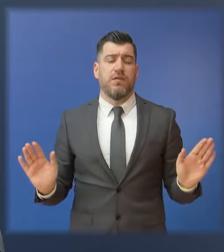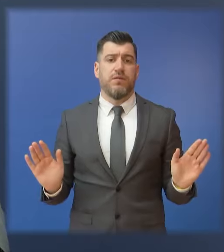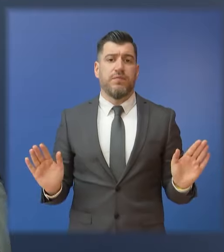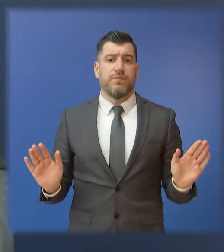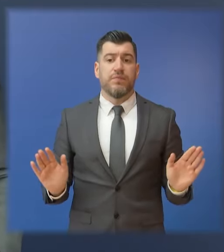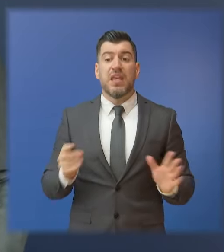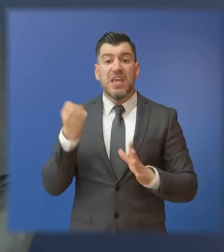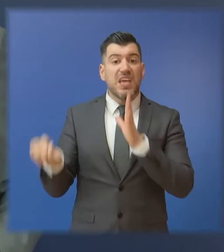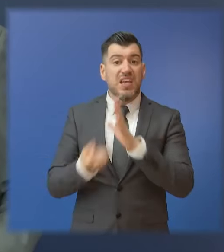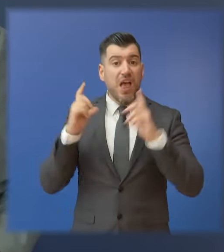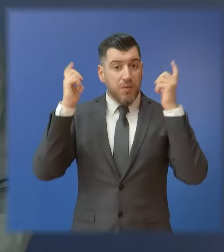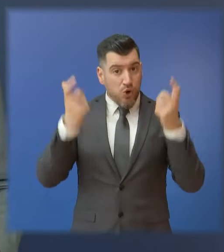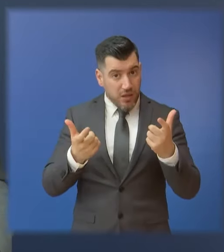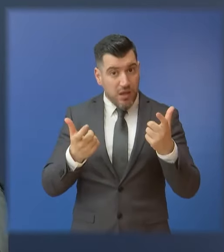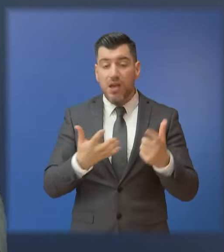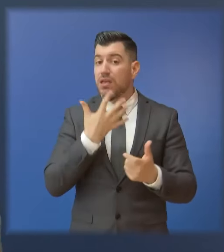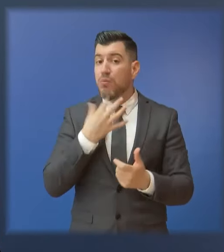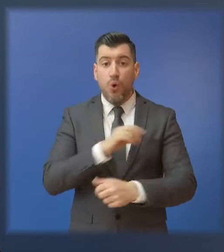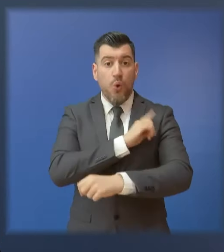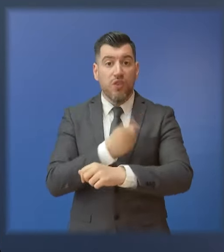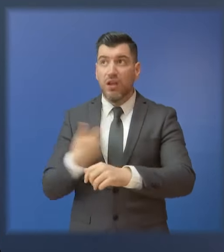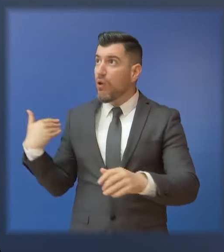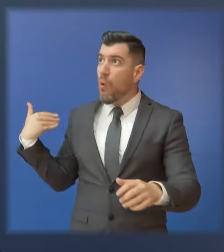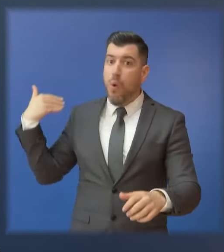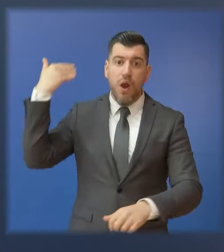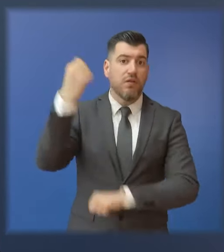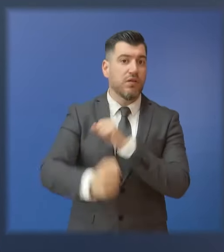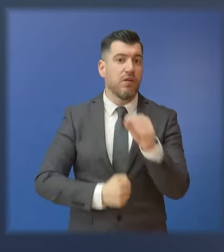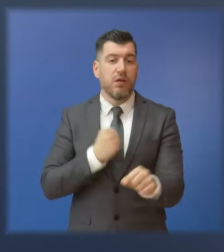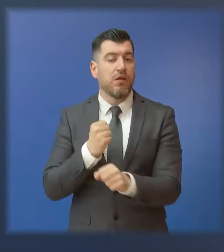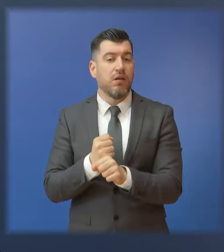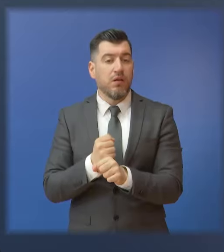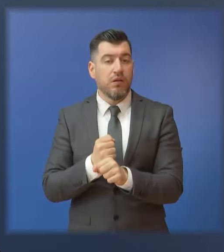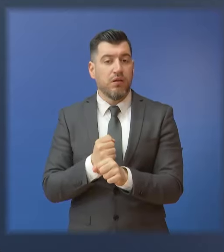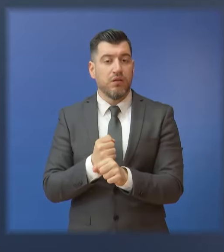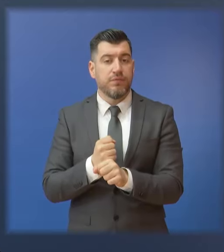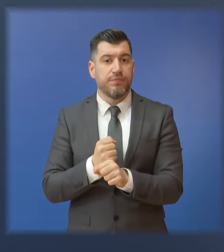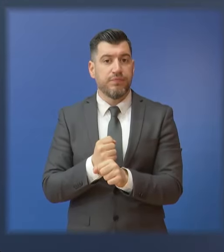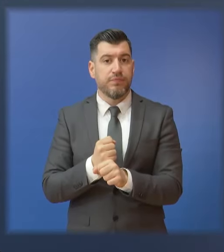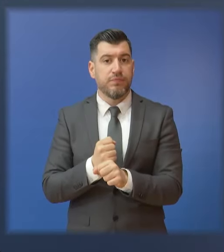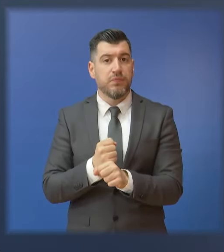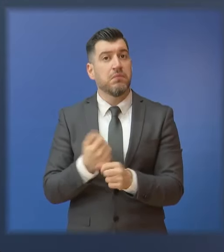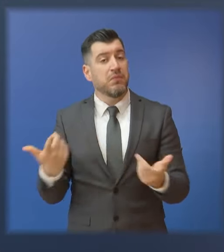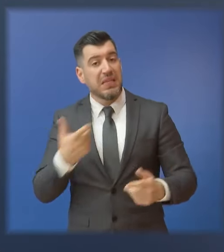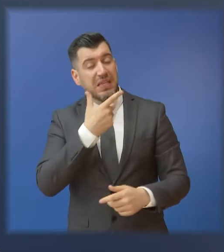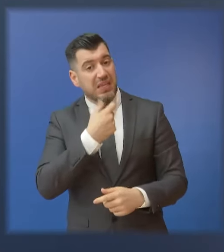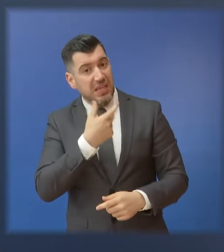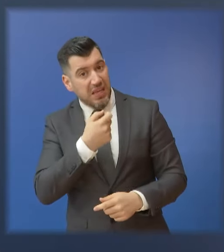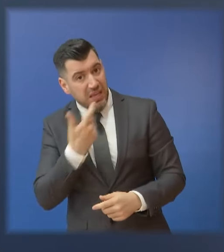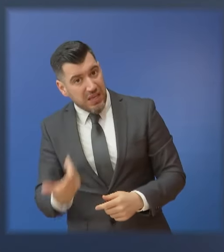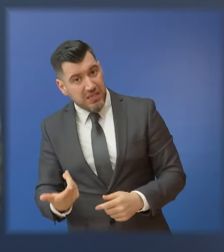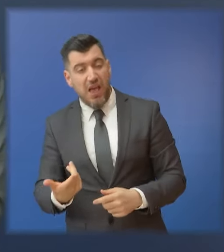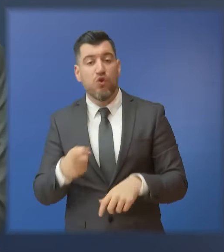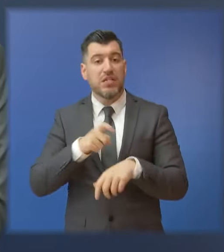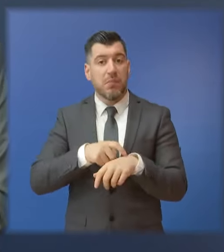παράταξη αυτή έχει αντέξει στο χρόνο καθ όλη τη διάρκεια της μεταπολίτευσης και σε εύκολες στιγμές αλλά το πιο